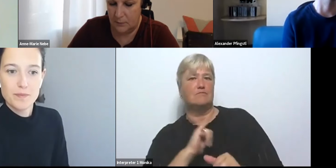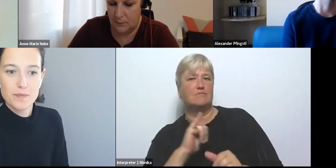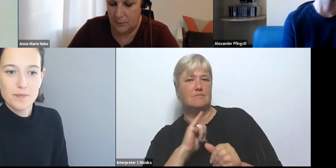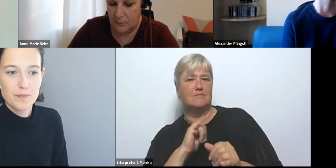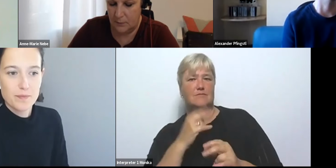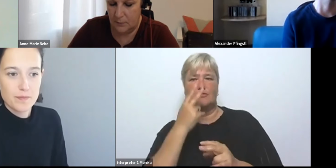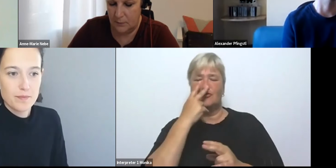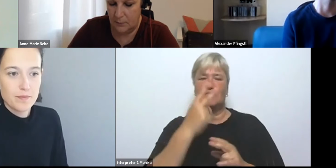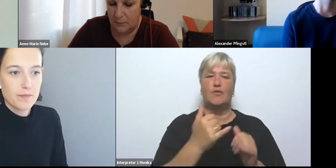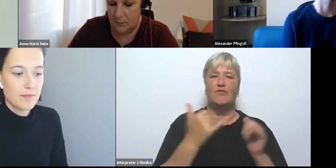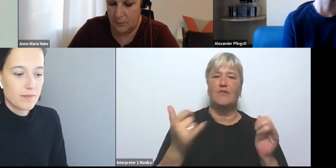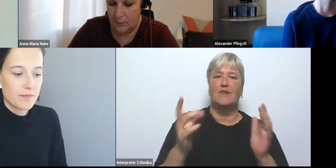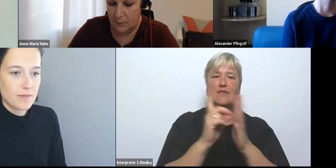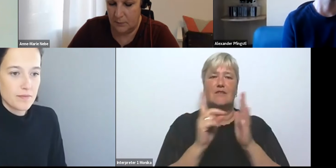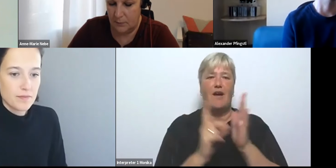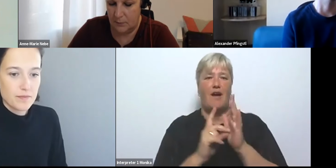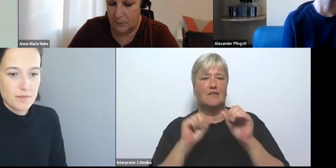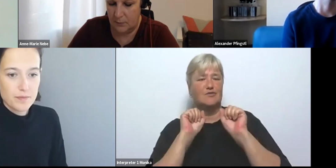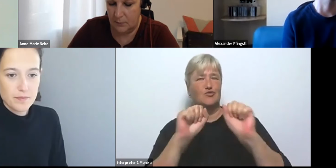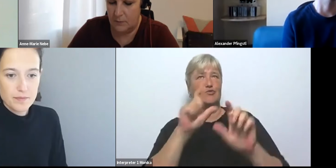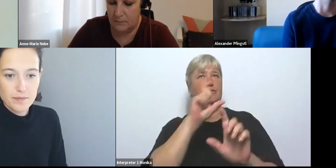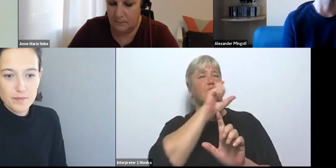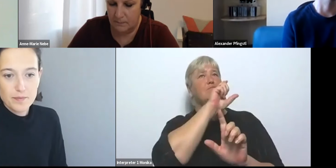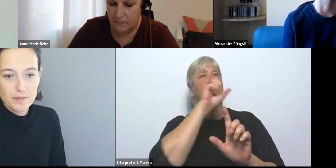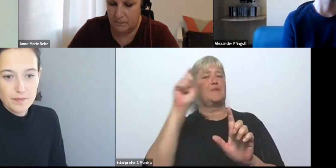wie der Datenschutz einfach ein Thema ist,